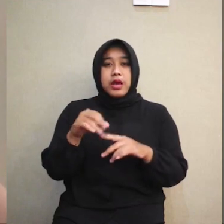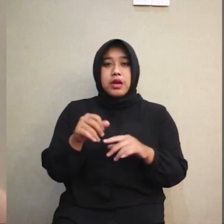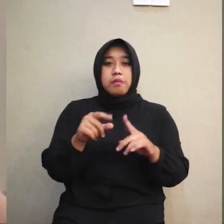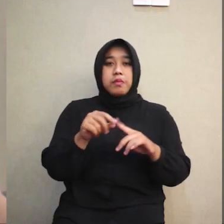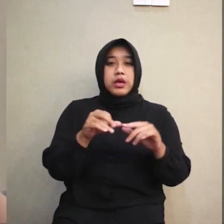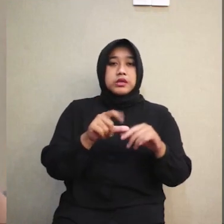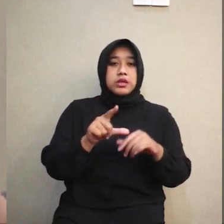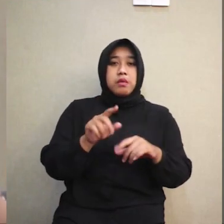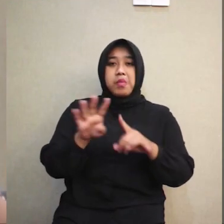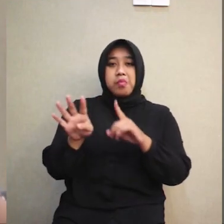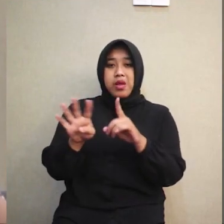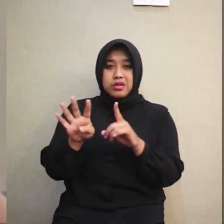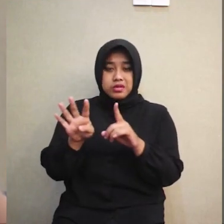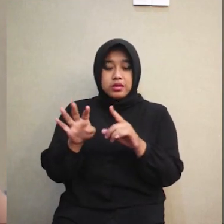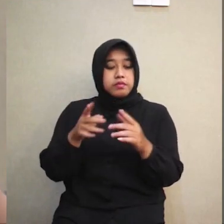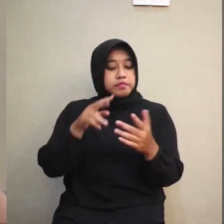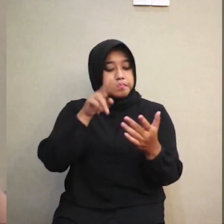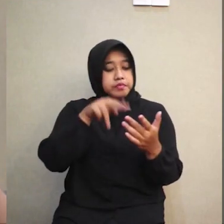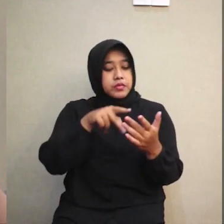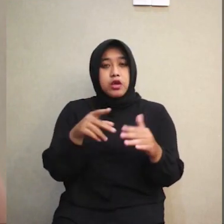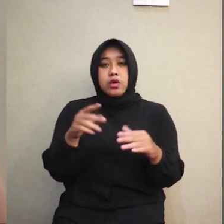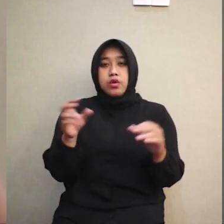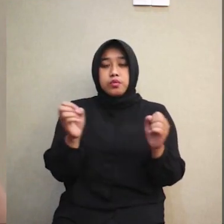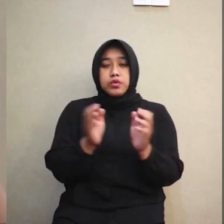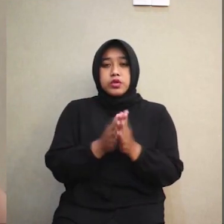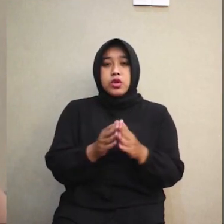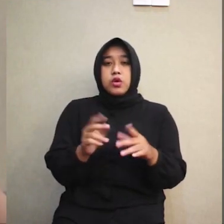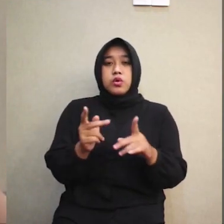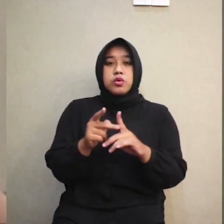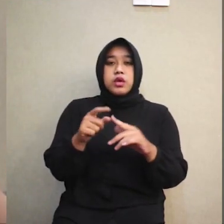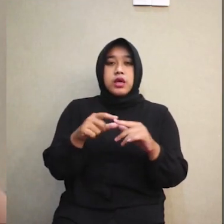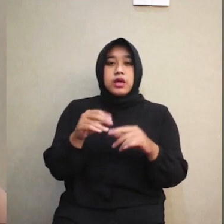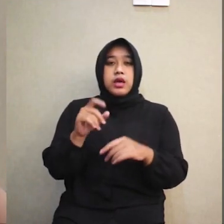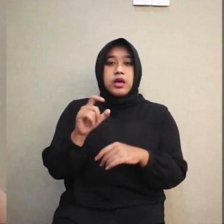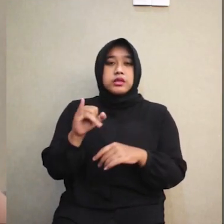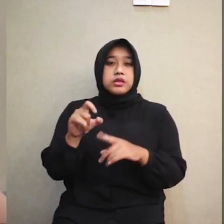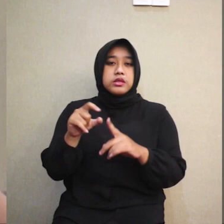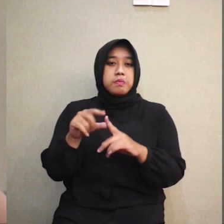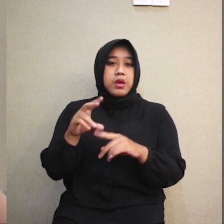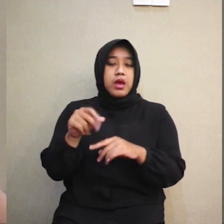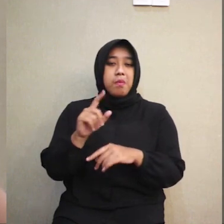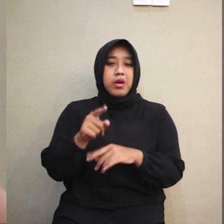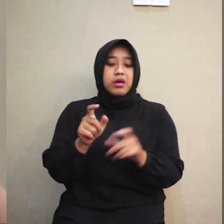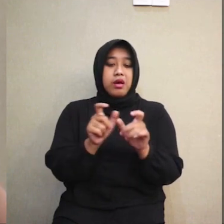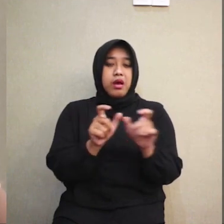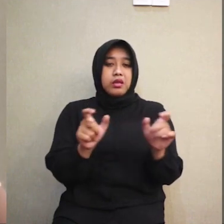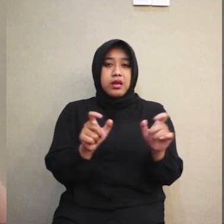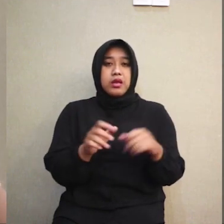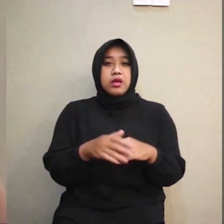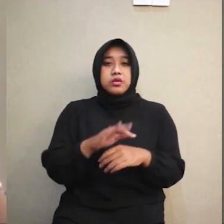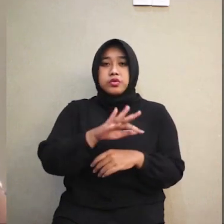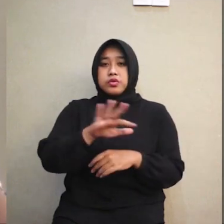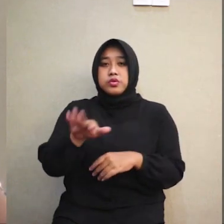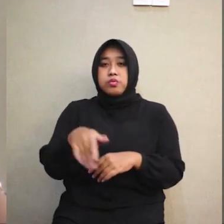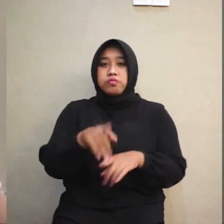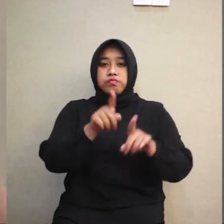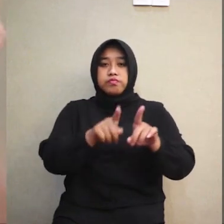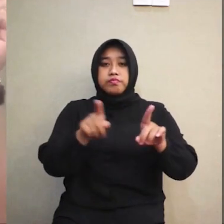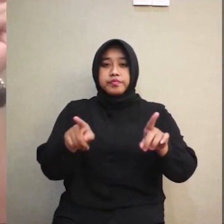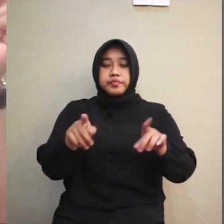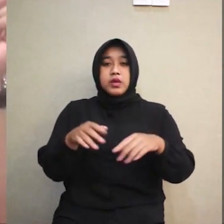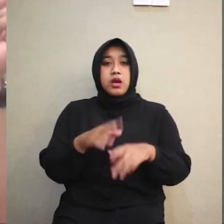dan kalau kita perhatikan rumusan di udhr dan iccpr itu menggunakan istilah everyone atau setiap orang